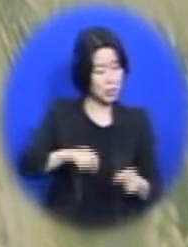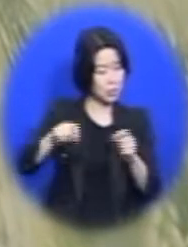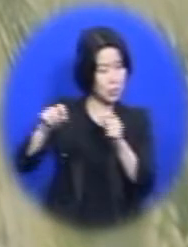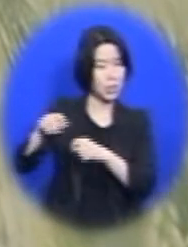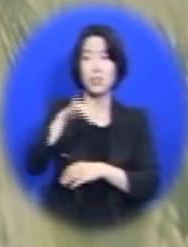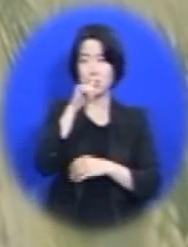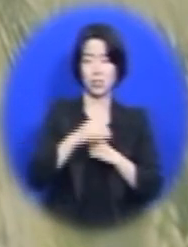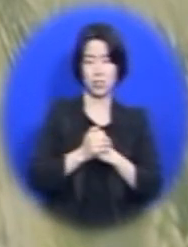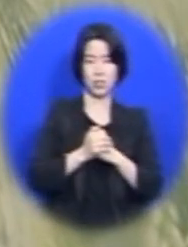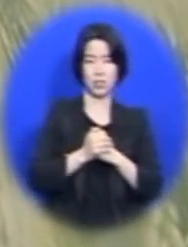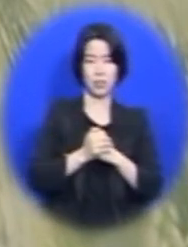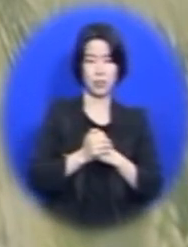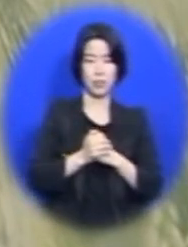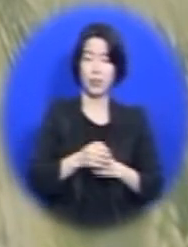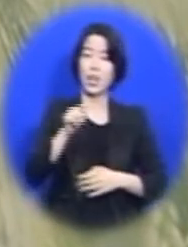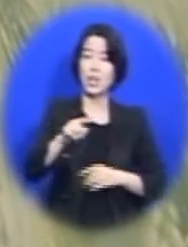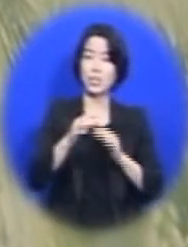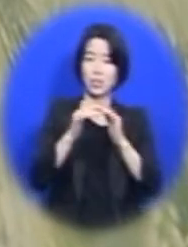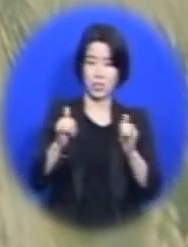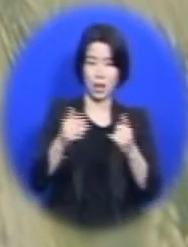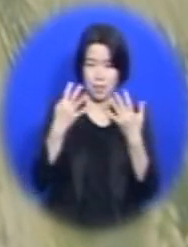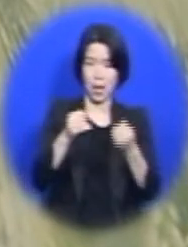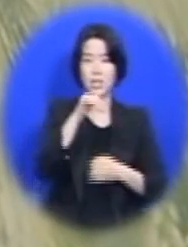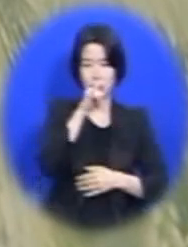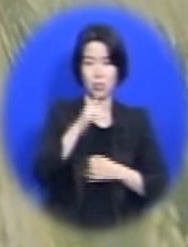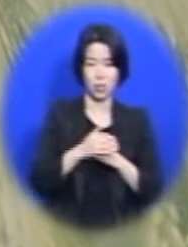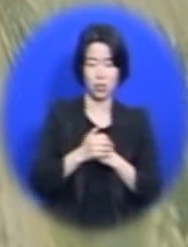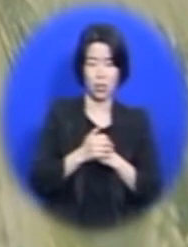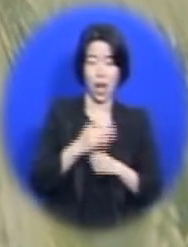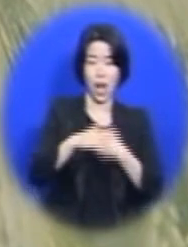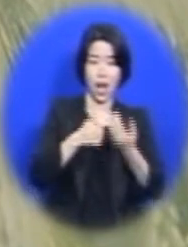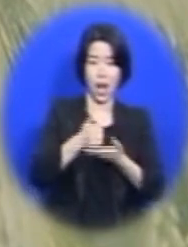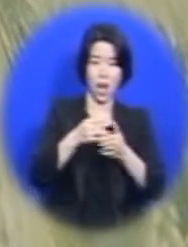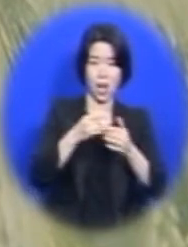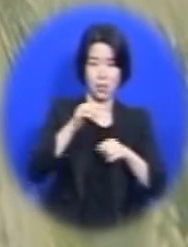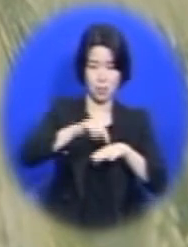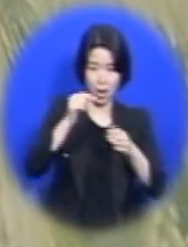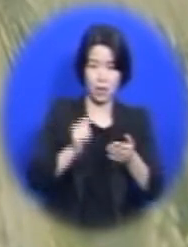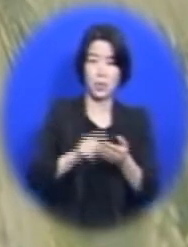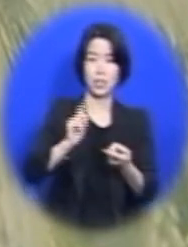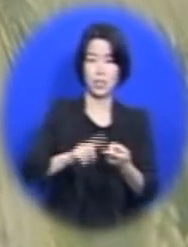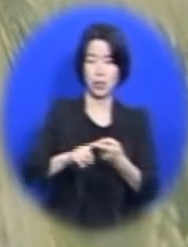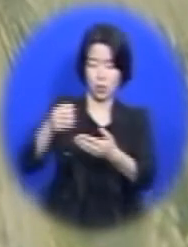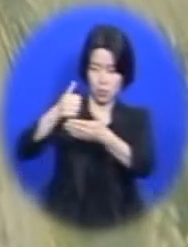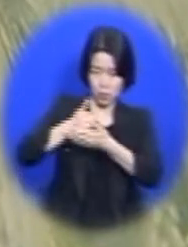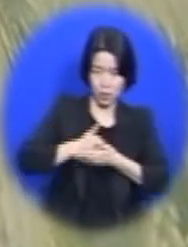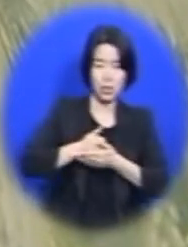넘겨버리시는 분들도 계시고 그런 분들이 많으세요. 하나님의 마음을 그대로 받아들이지